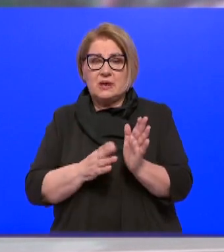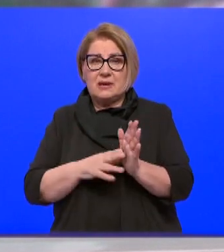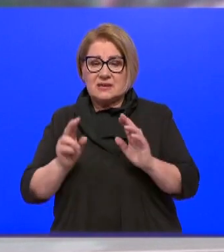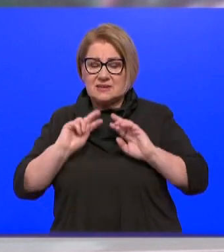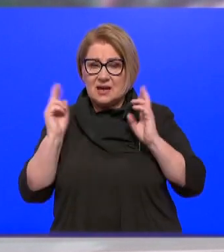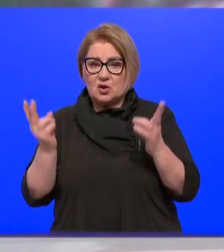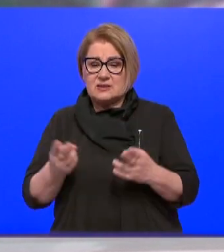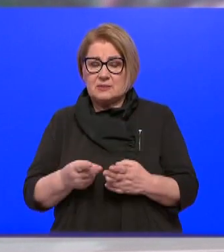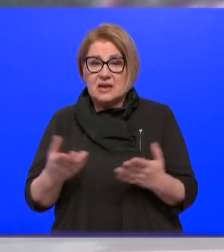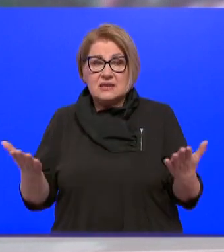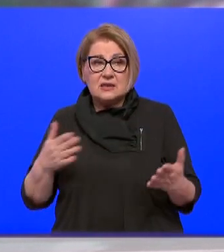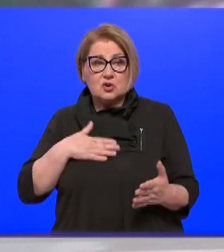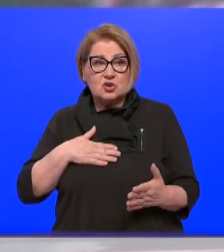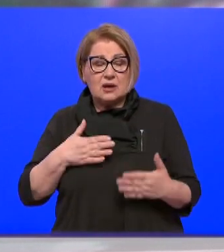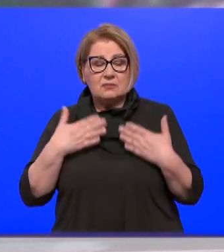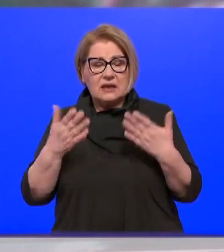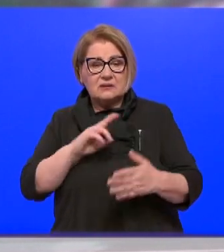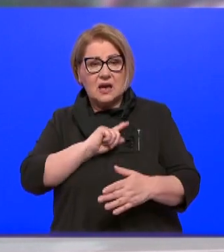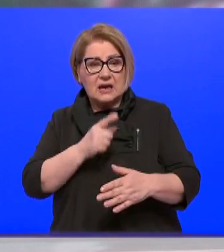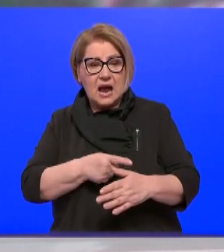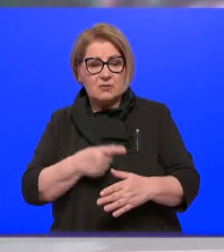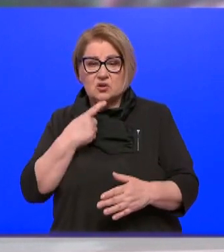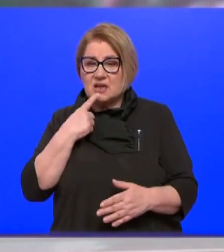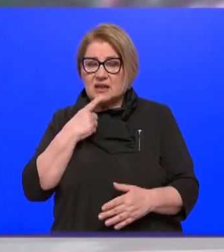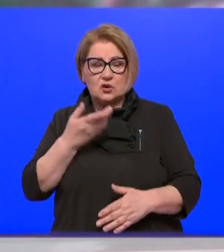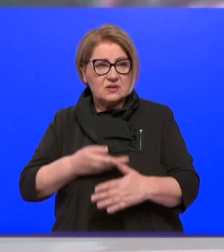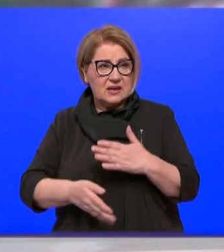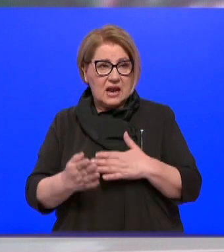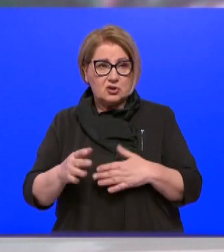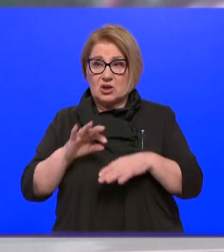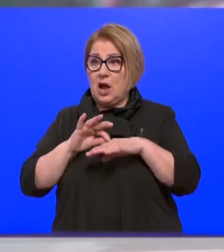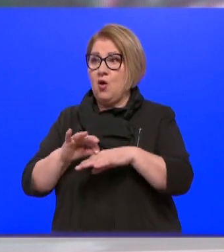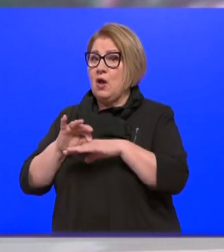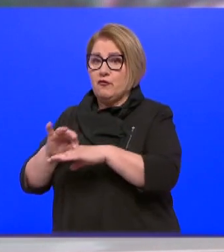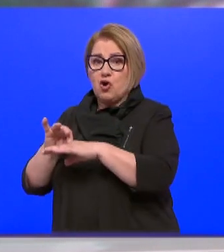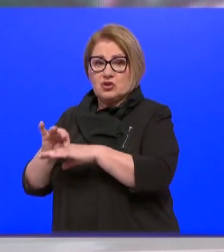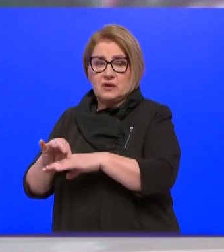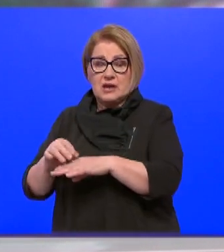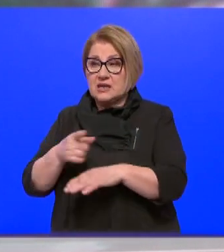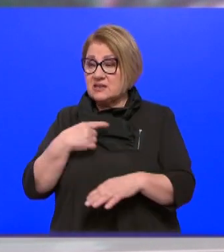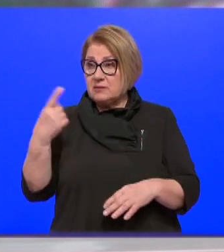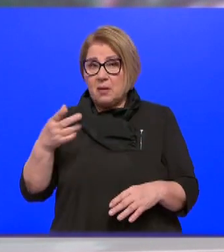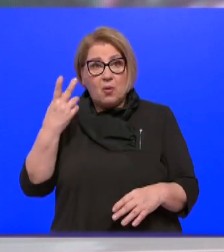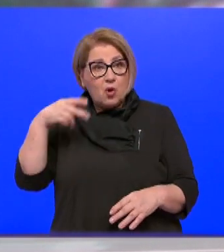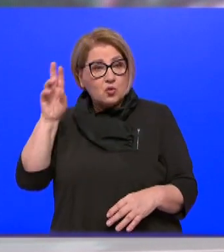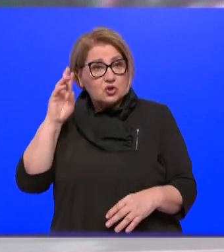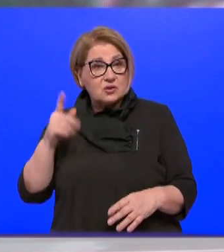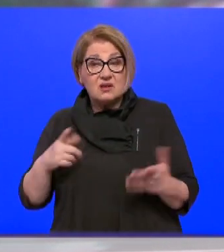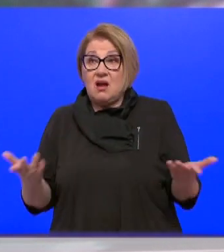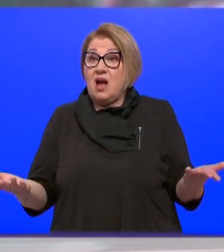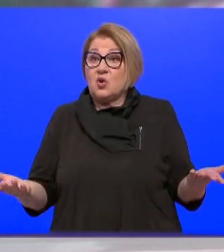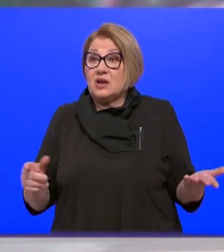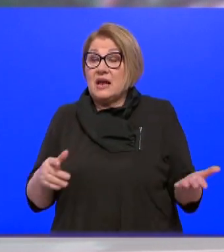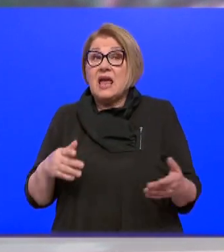zajednici. Zato želimo hrabriti sve žene. Nitko se ne rađa kao mm-hmm. vođa, jer svi mi imamo talente. Ako te talente ne njegujemo,